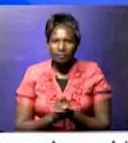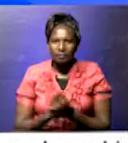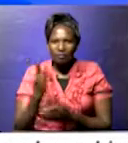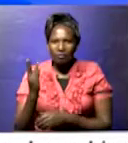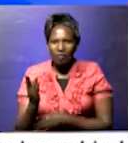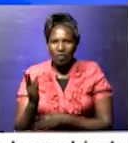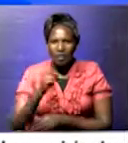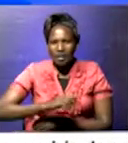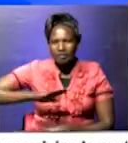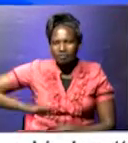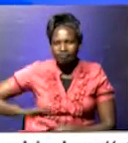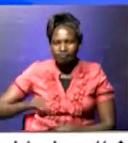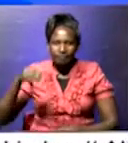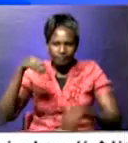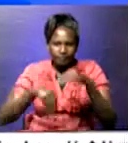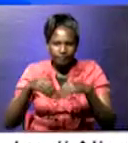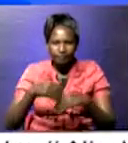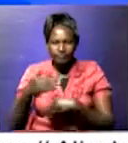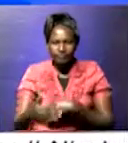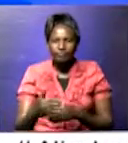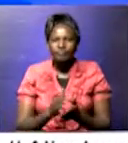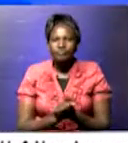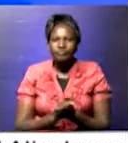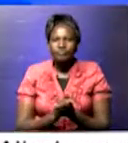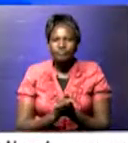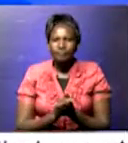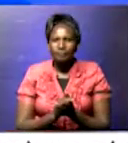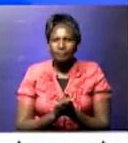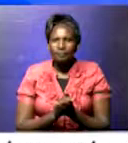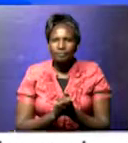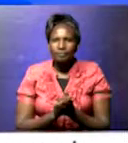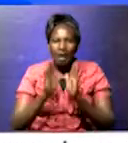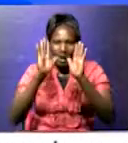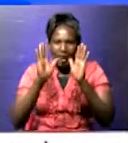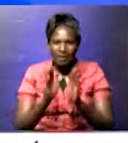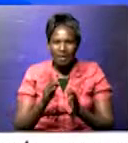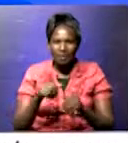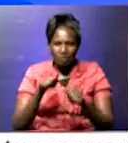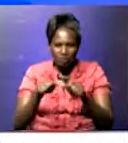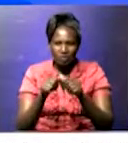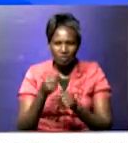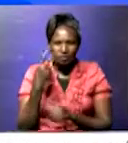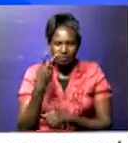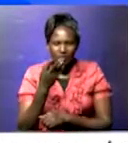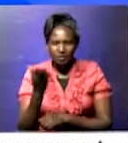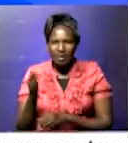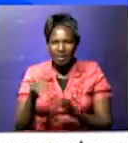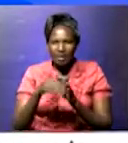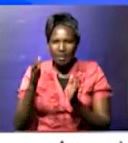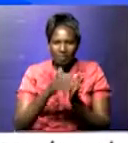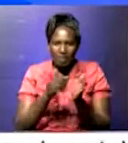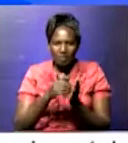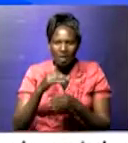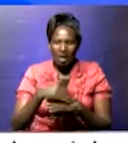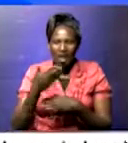Nne tu zilizosalia kuingia katika uchaguzi mkuu, joto la kisiasa limeendelea kushuhudiwa katika kaunti ya Machakos baada ya